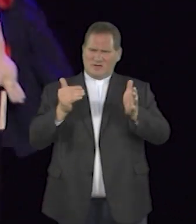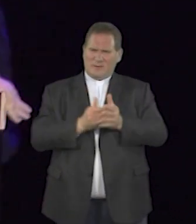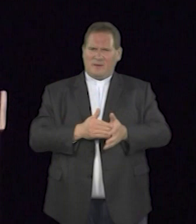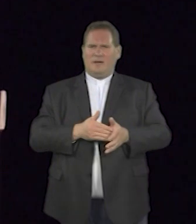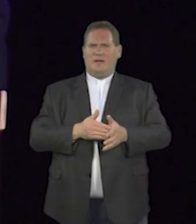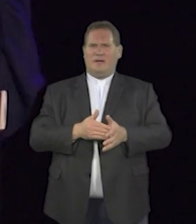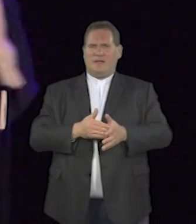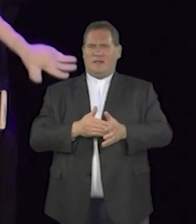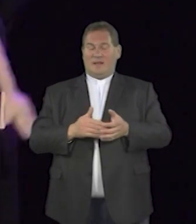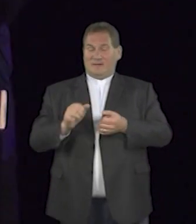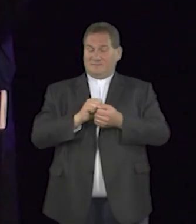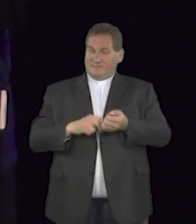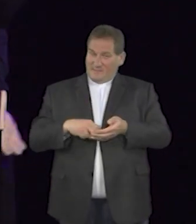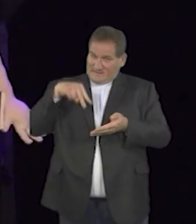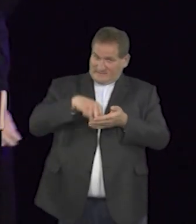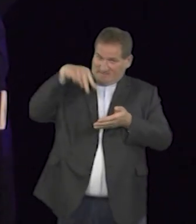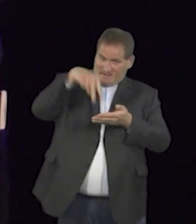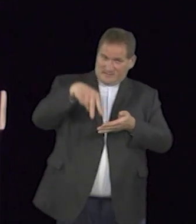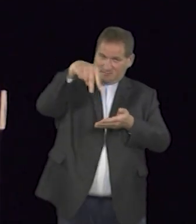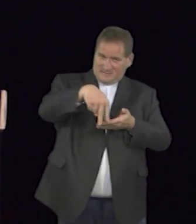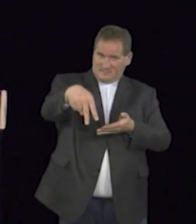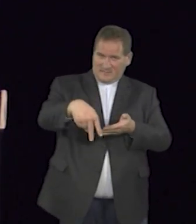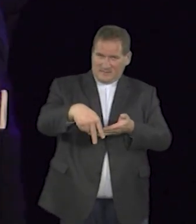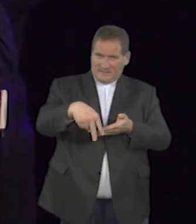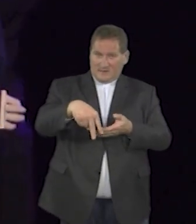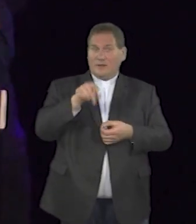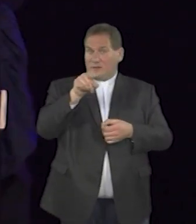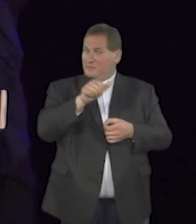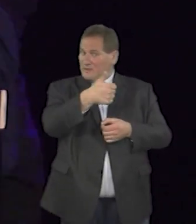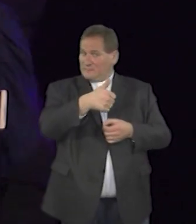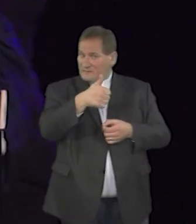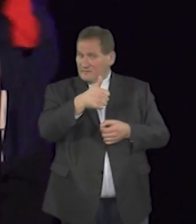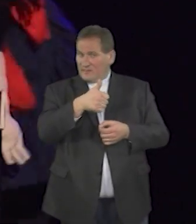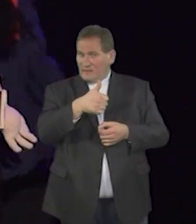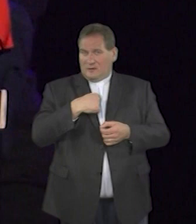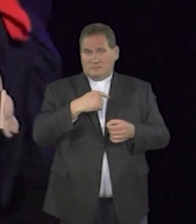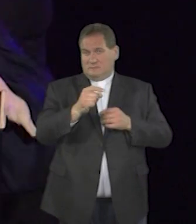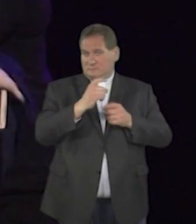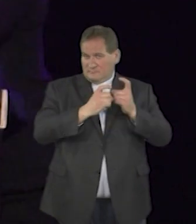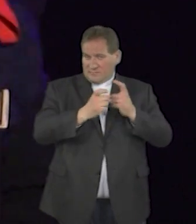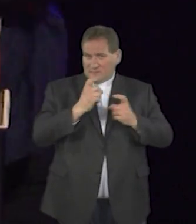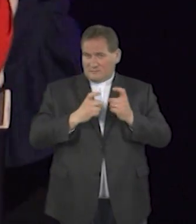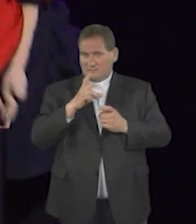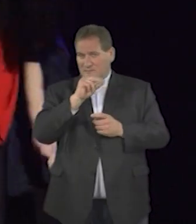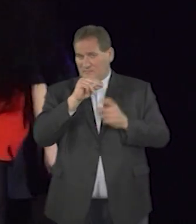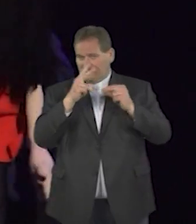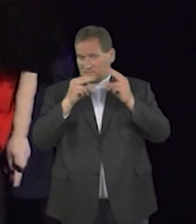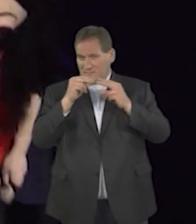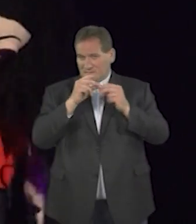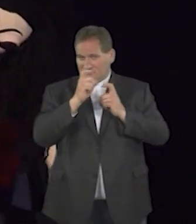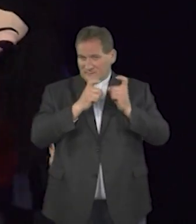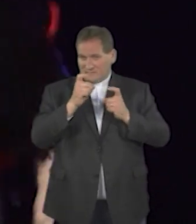zatem skaczemy? No to skacz. No ale ty zacznij skakać. No jak to ja? No nie, że ja nie masz to chyba pierwsza możliwość.